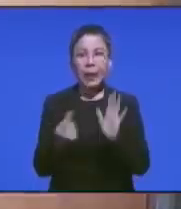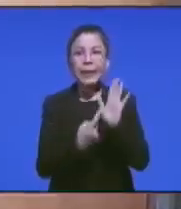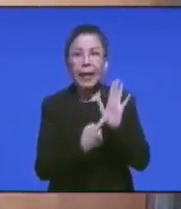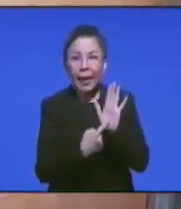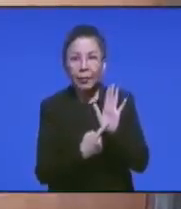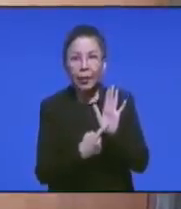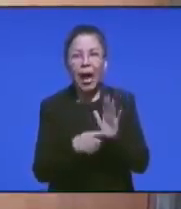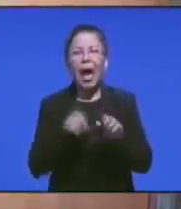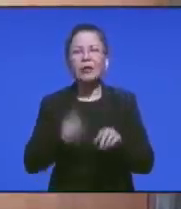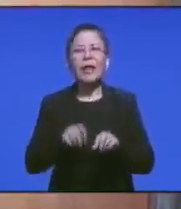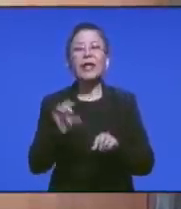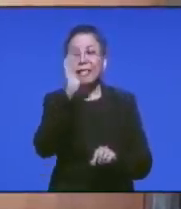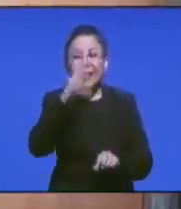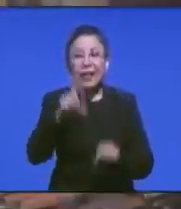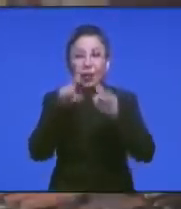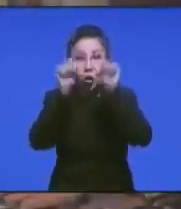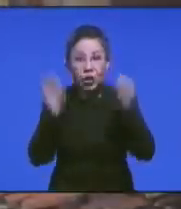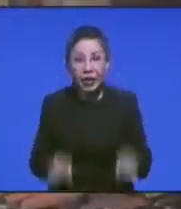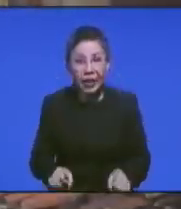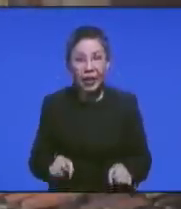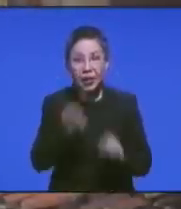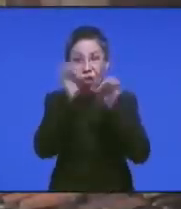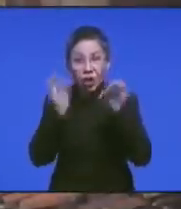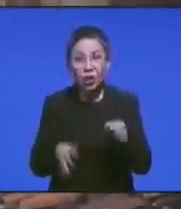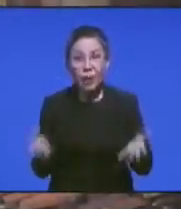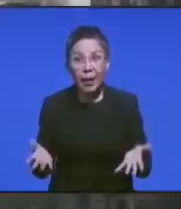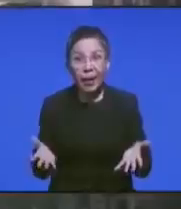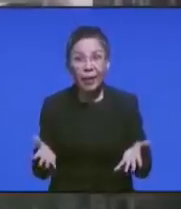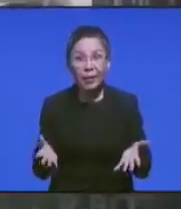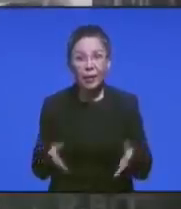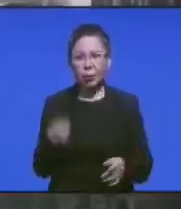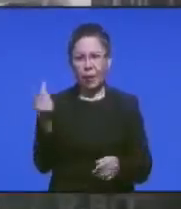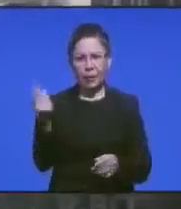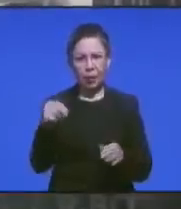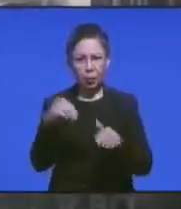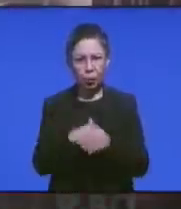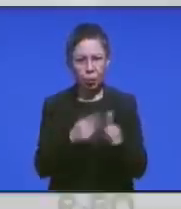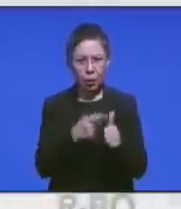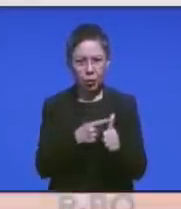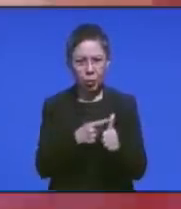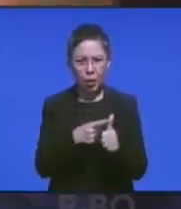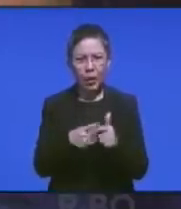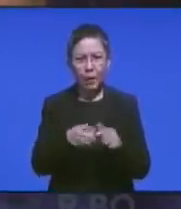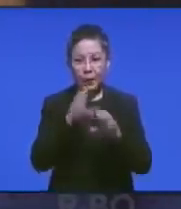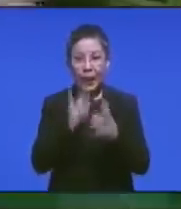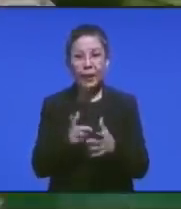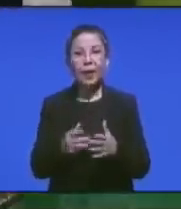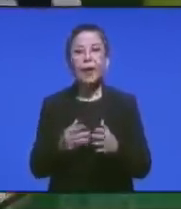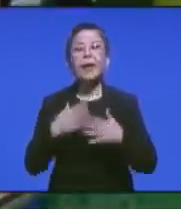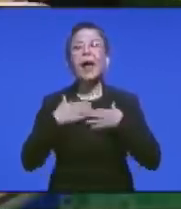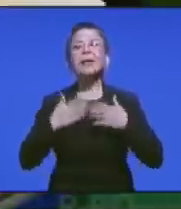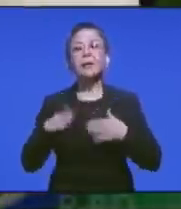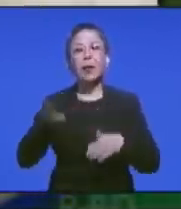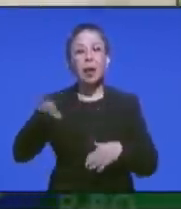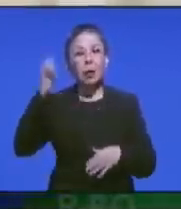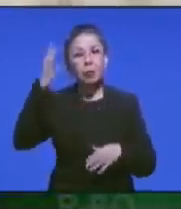harus dicarikan jalan keluar cerdas. Tidak semata-mata persoalan investasi, tetapi lebih pada meneropong nasib para buruh